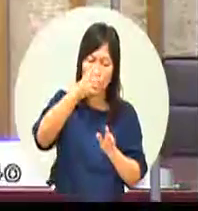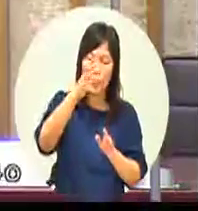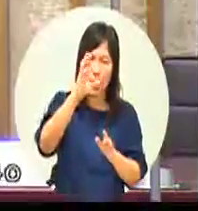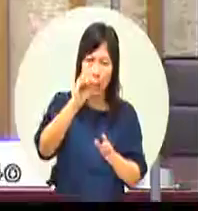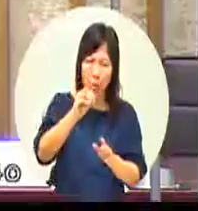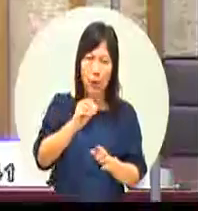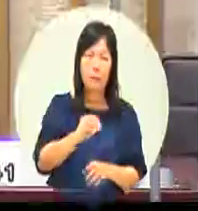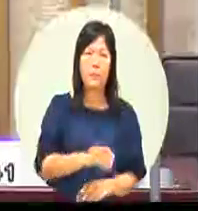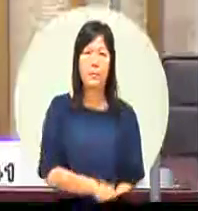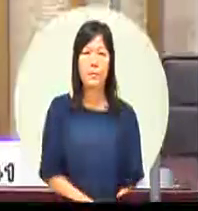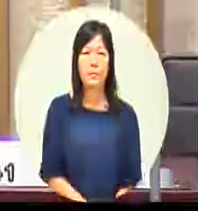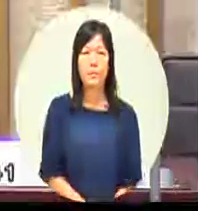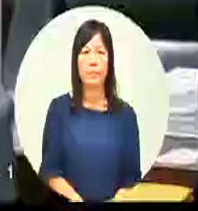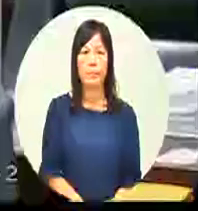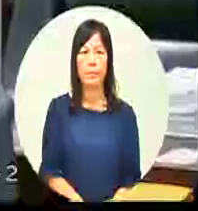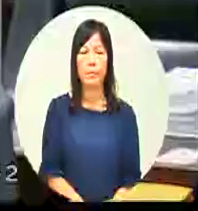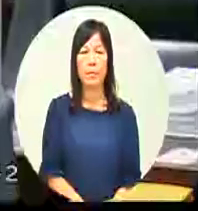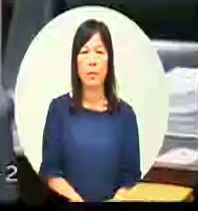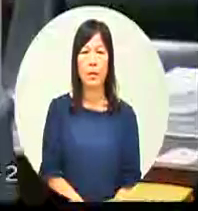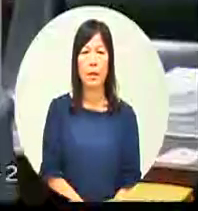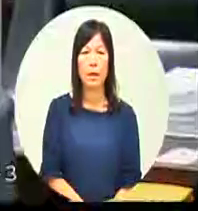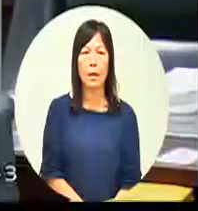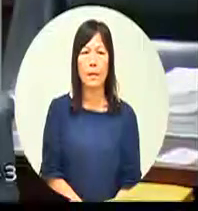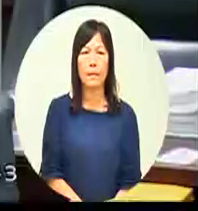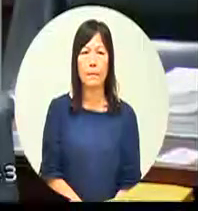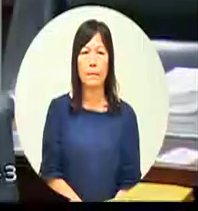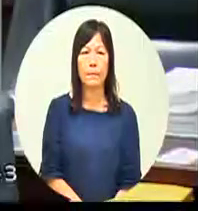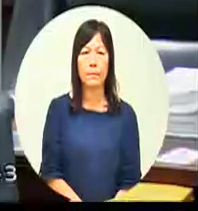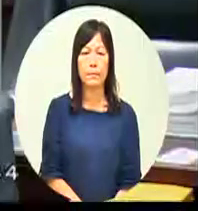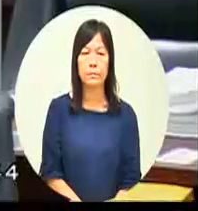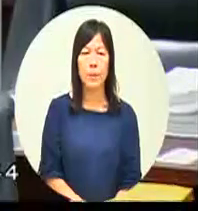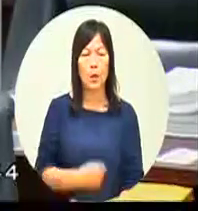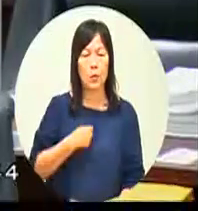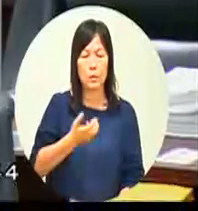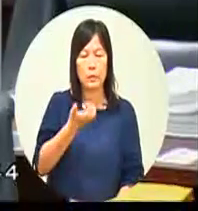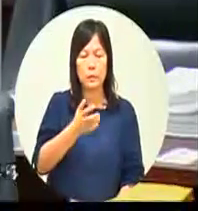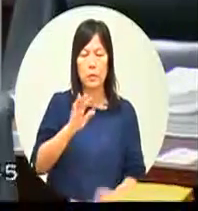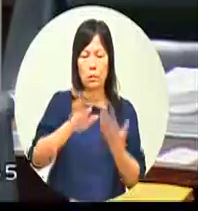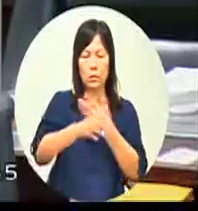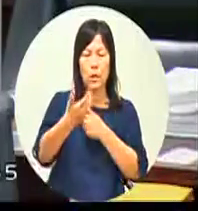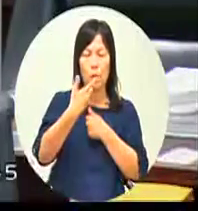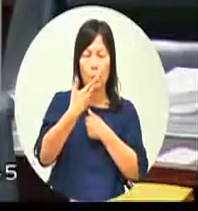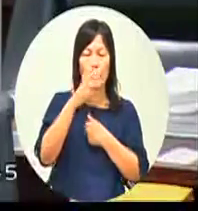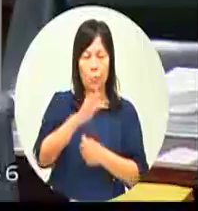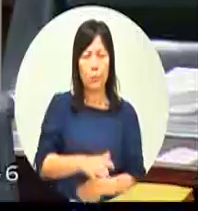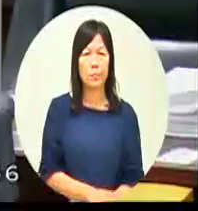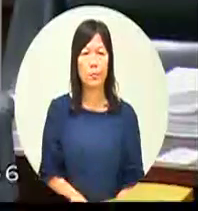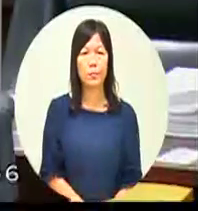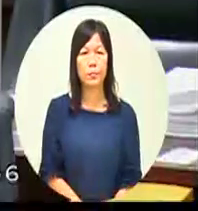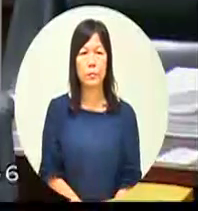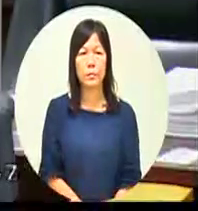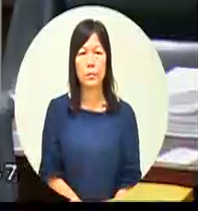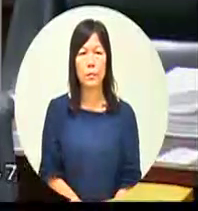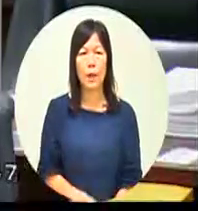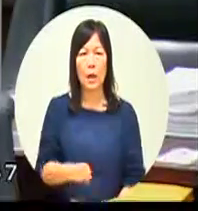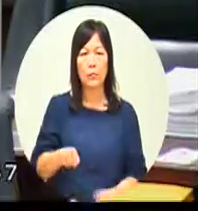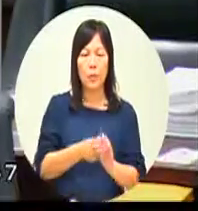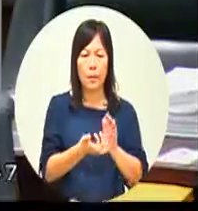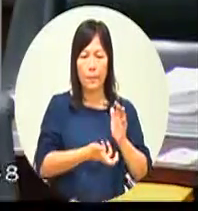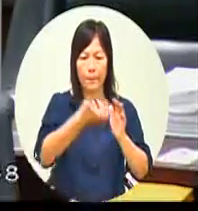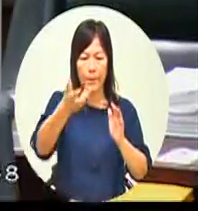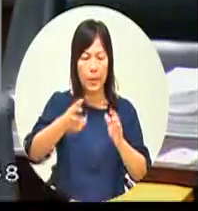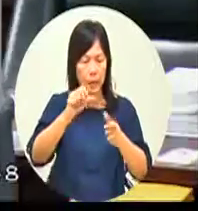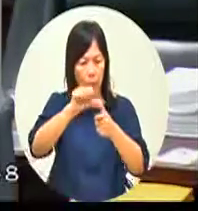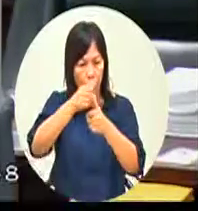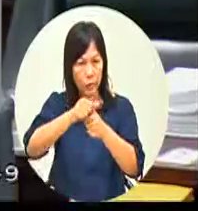零五百万哈。那因为我之前有民众来问到，就是说他们从搬进五甲国来